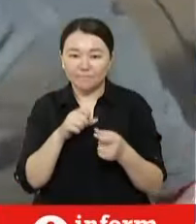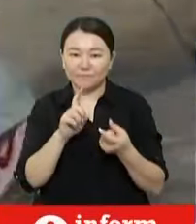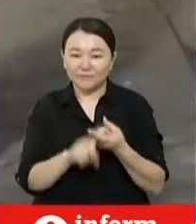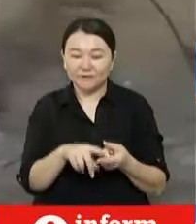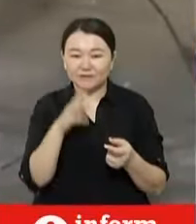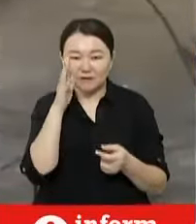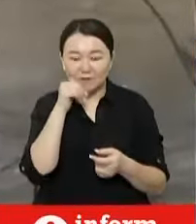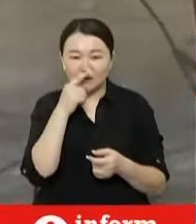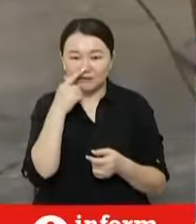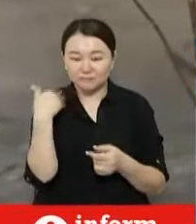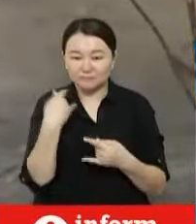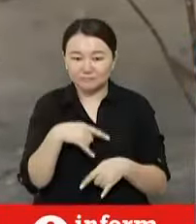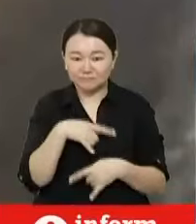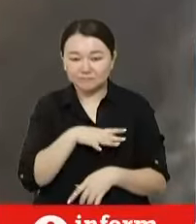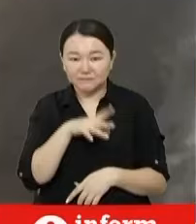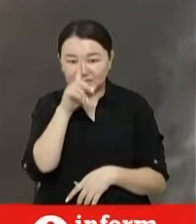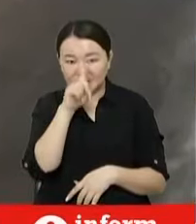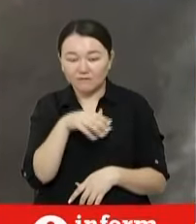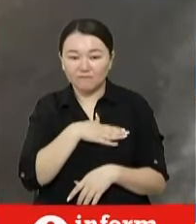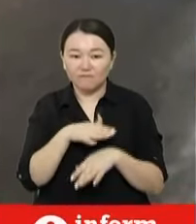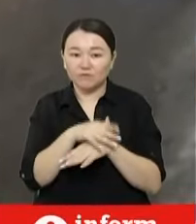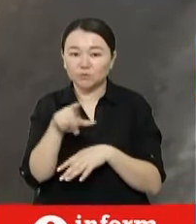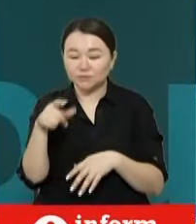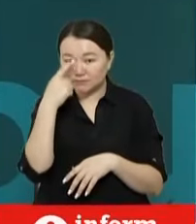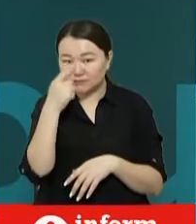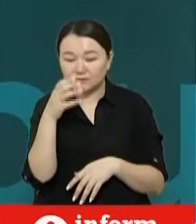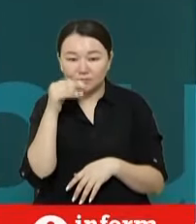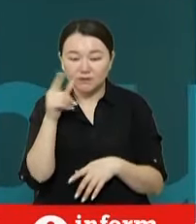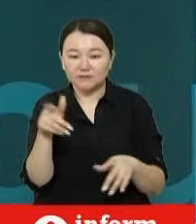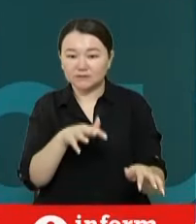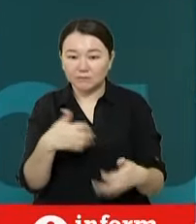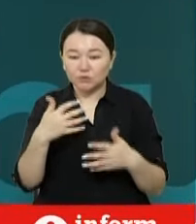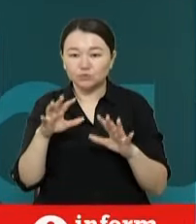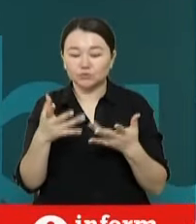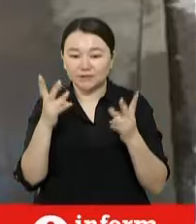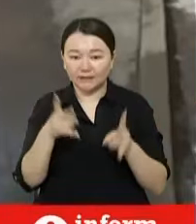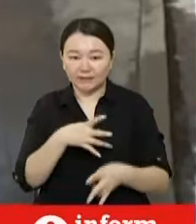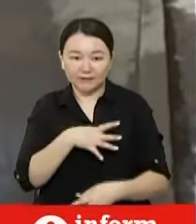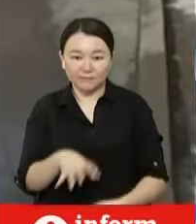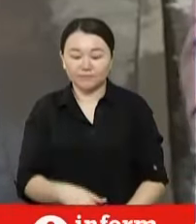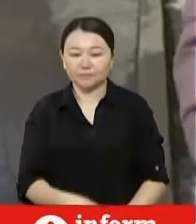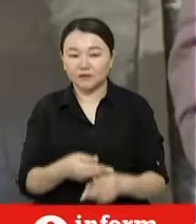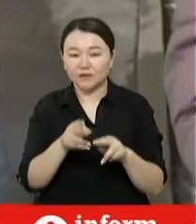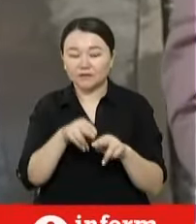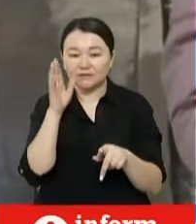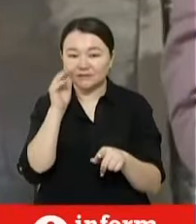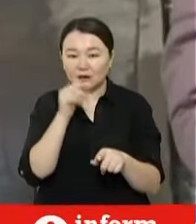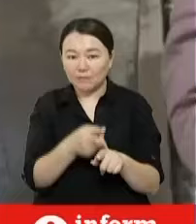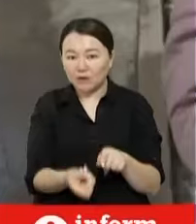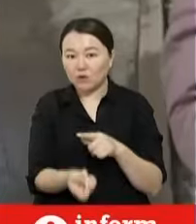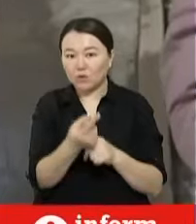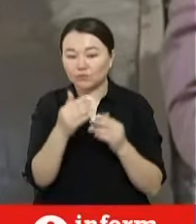ощенилась говорит девушка она сообщила волонтёрам о собаке и те забрали её пока не случилось беды Собака вообще